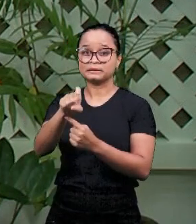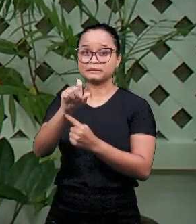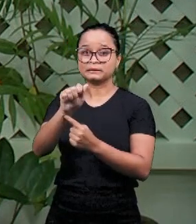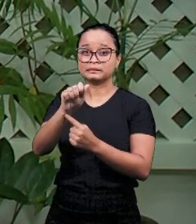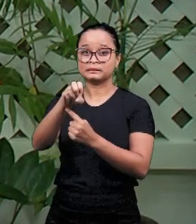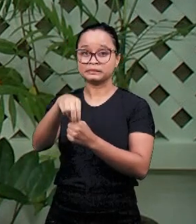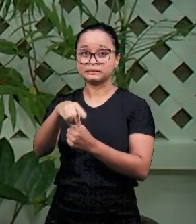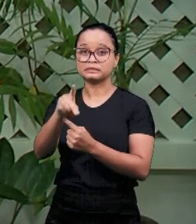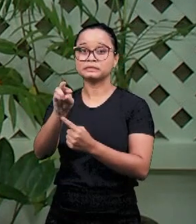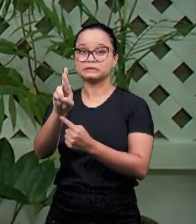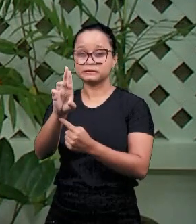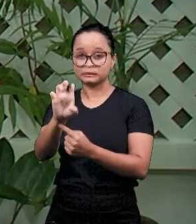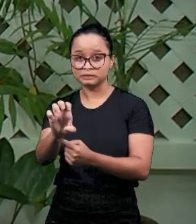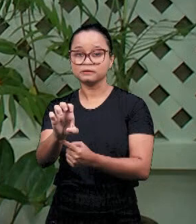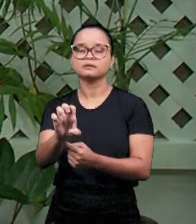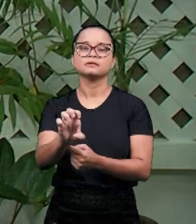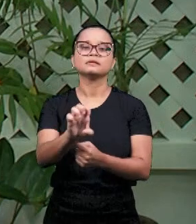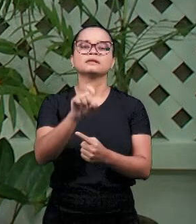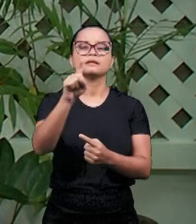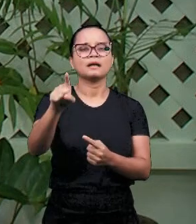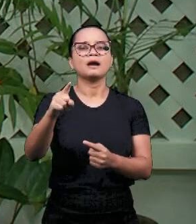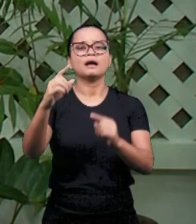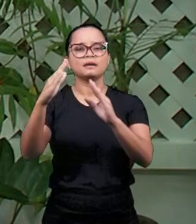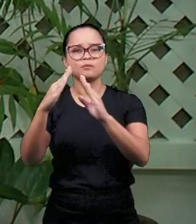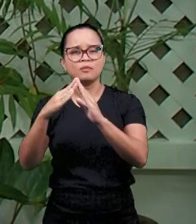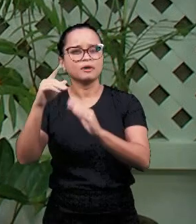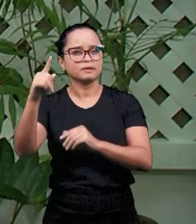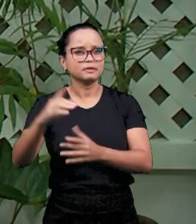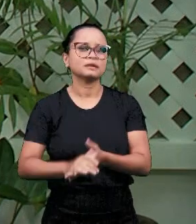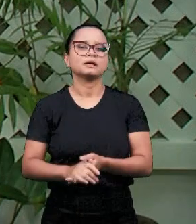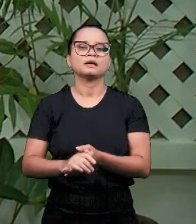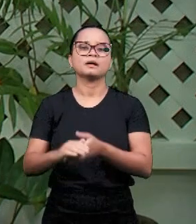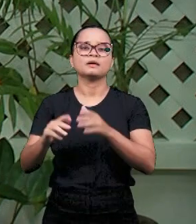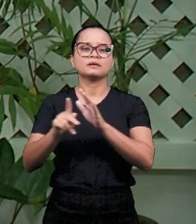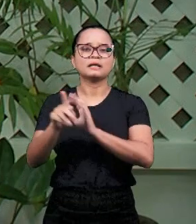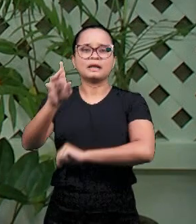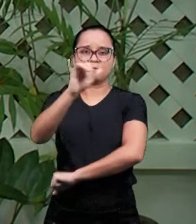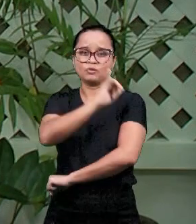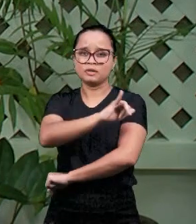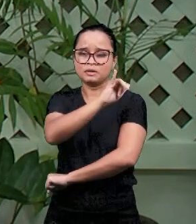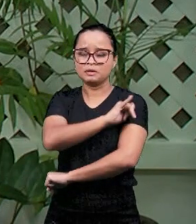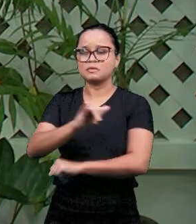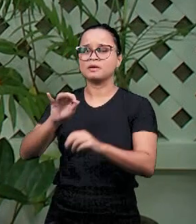là. À beaucoup de temps, il est venu de Rio de Janeiro et fait un travail